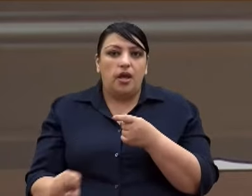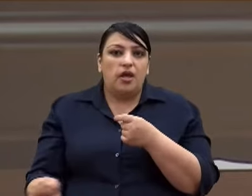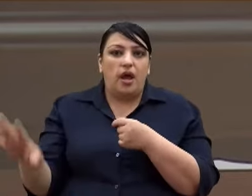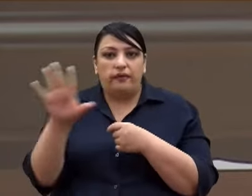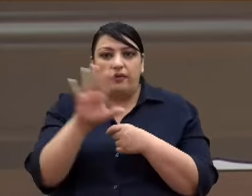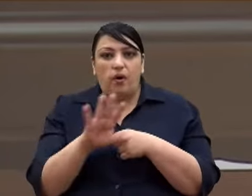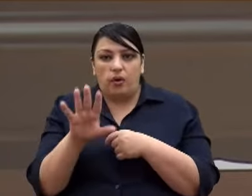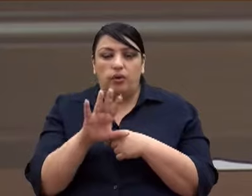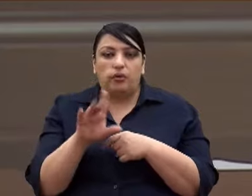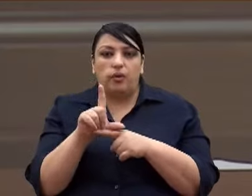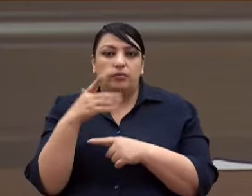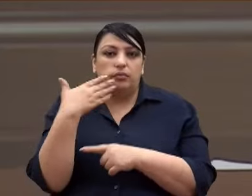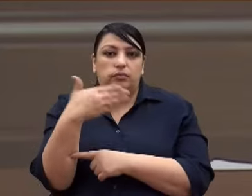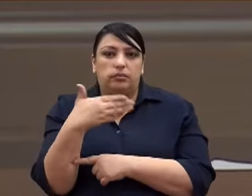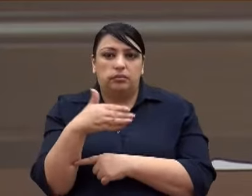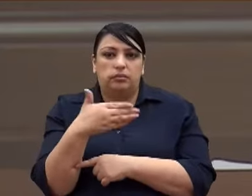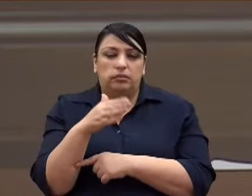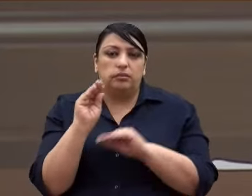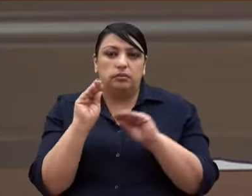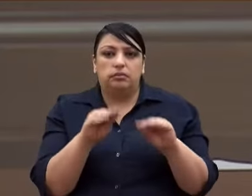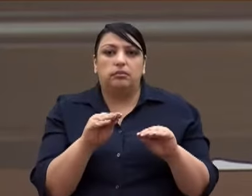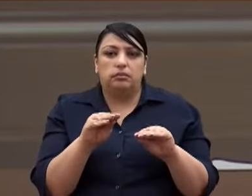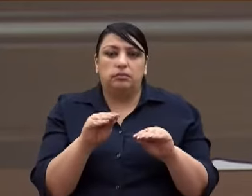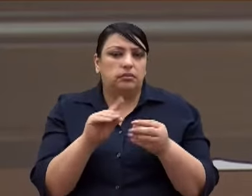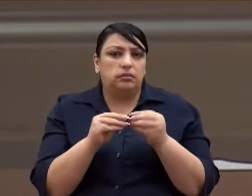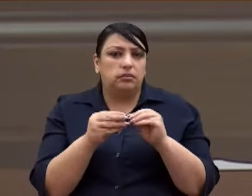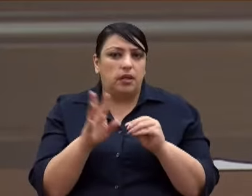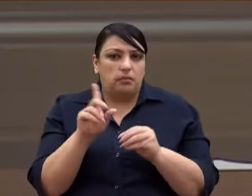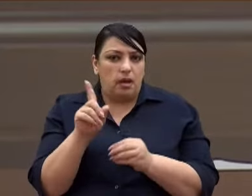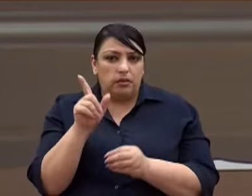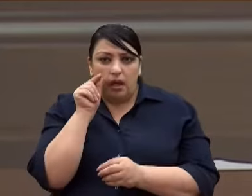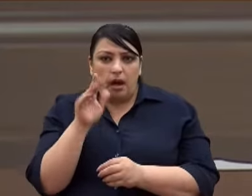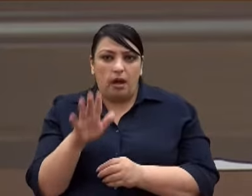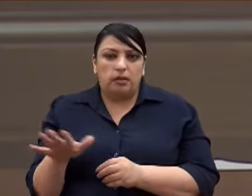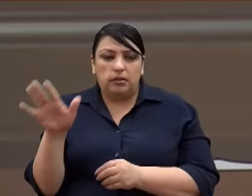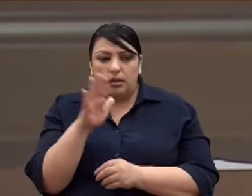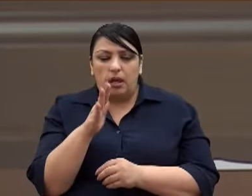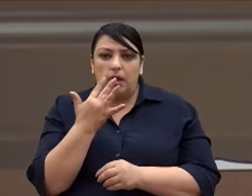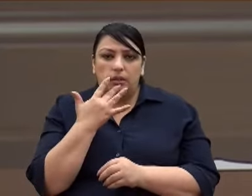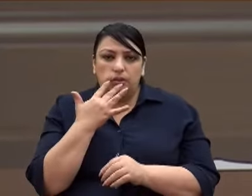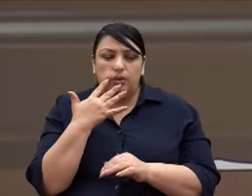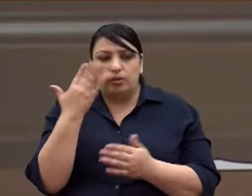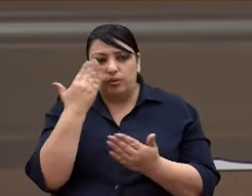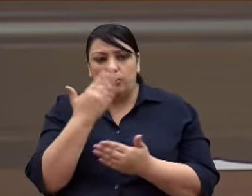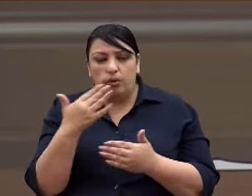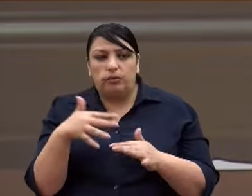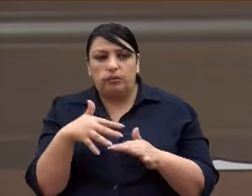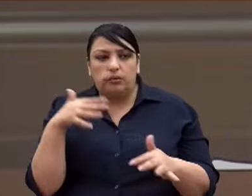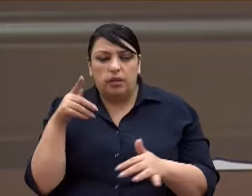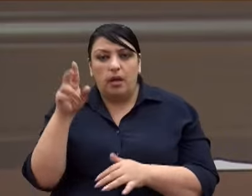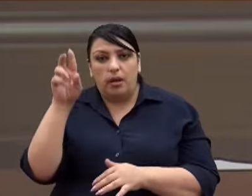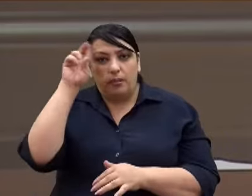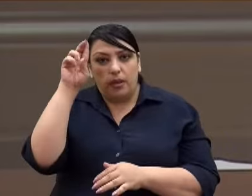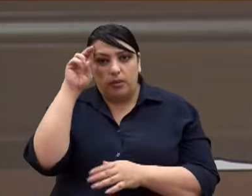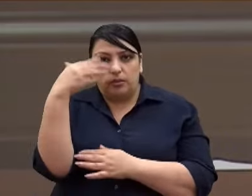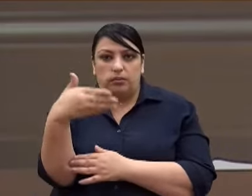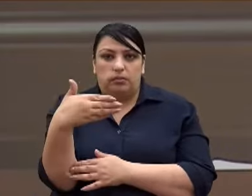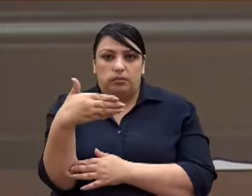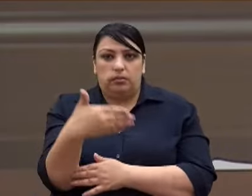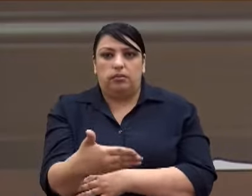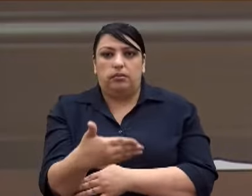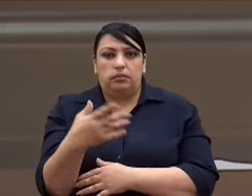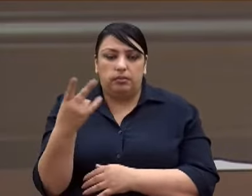դրոշը, ինչը խնդիր չի, բայց Հայաստանի Հանրապետության ազգային ժողովում Հայաստանի Հանրապետության դրոշը